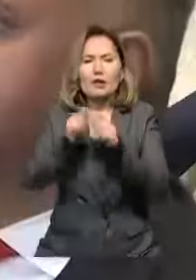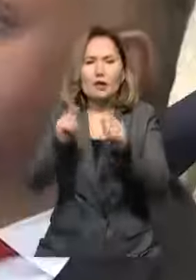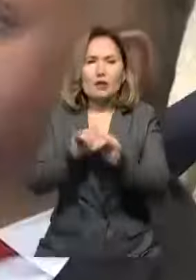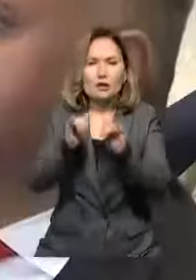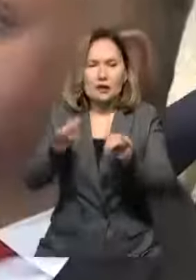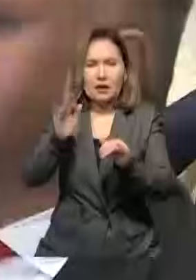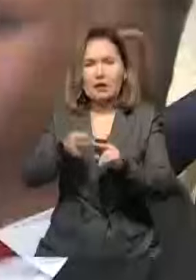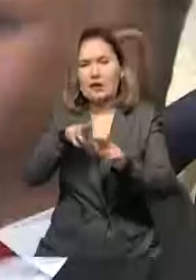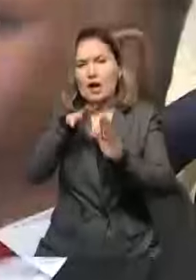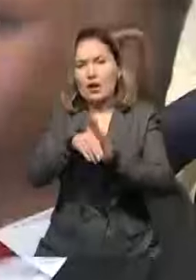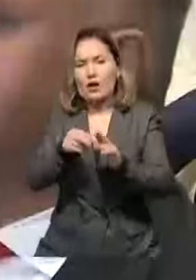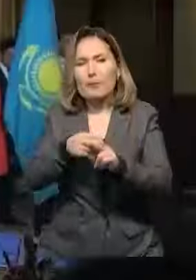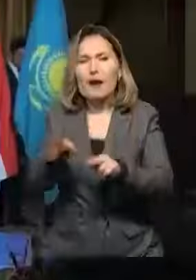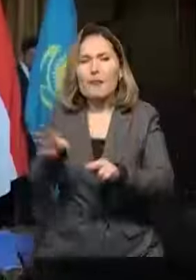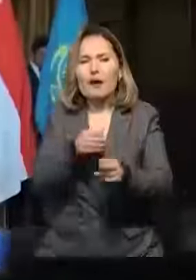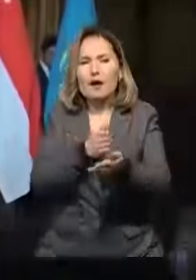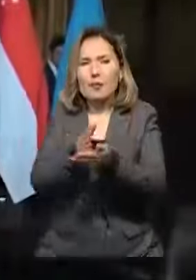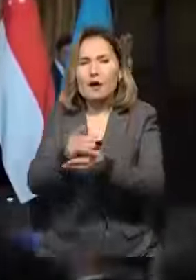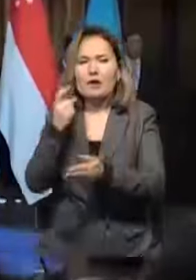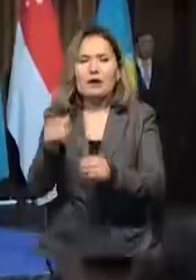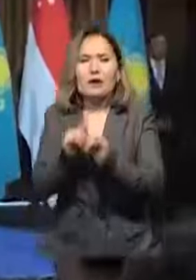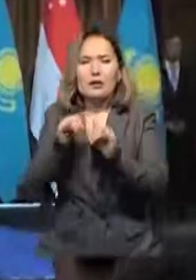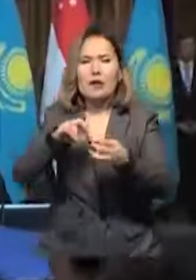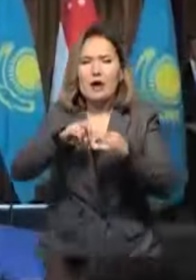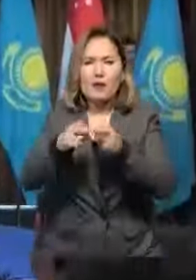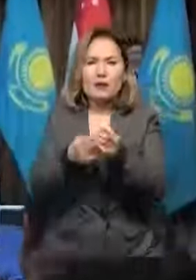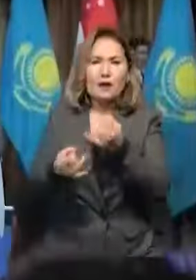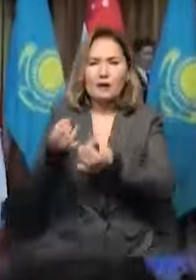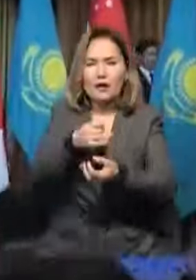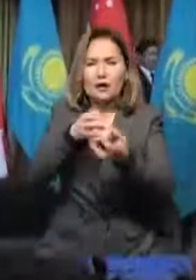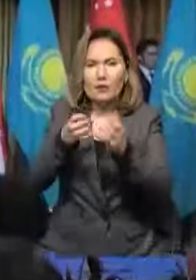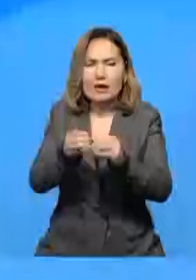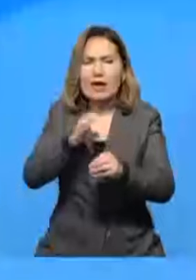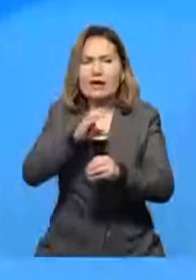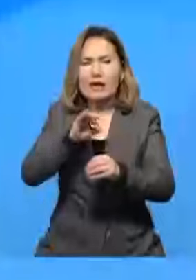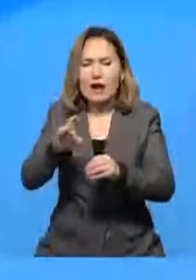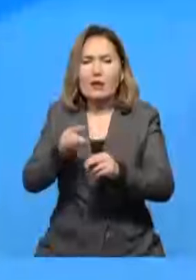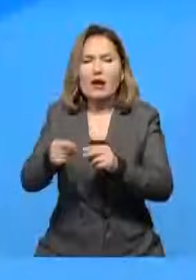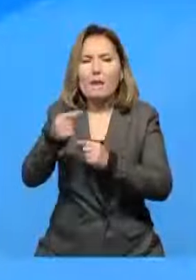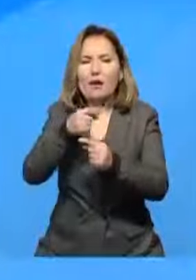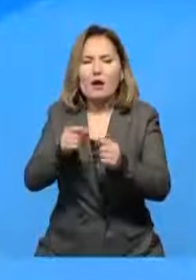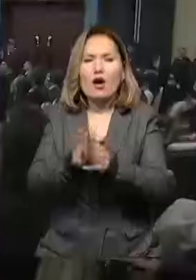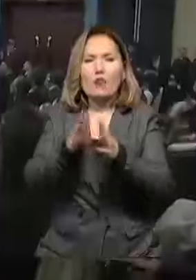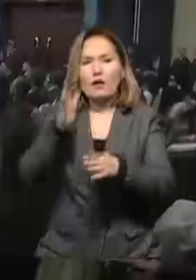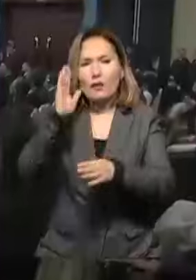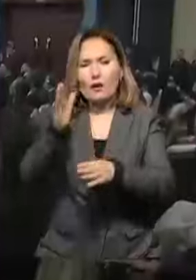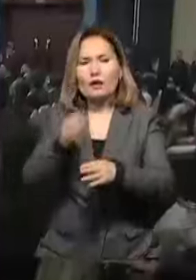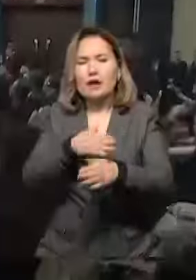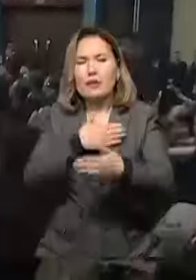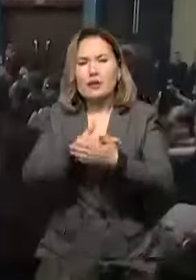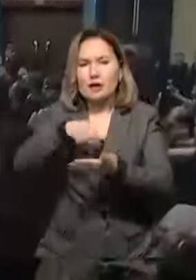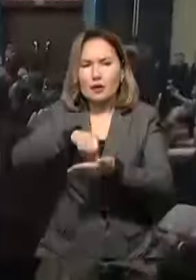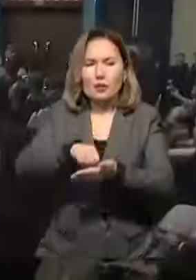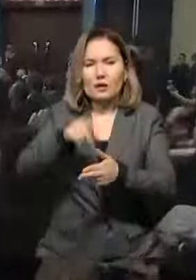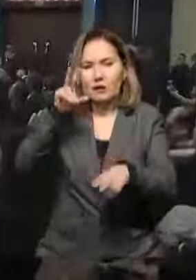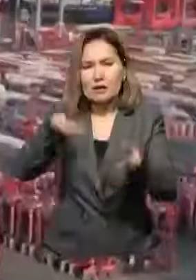дамиды. Форум аяқталған соң барлық мүдделі тараппен осы мәселені талқыламақпын. Сингапур бизнесі келешегі зор, бұл бастамаға белсенді